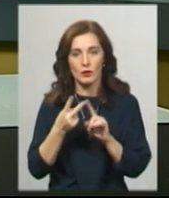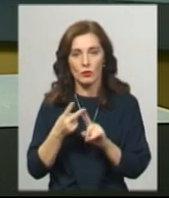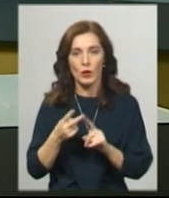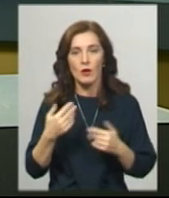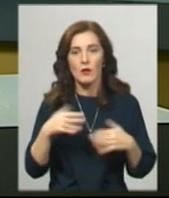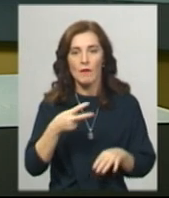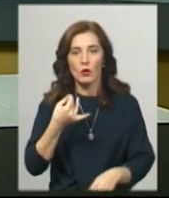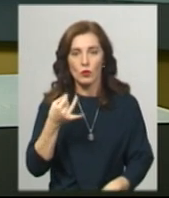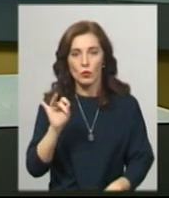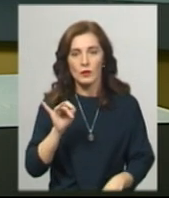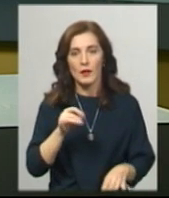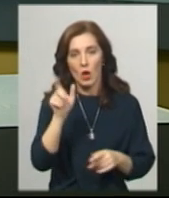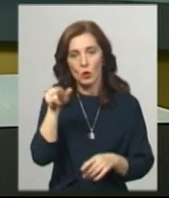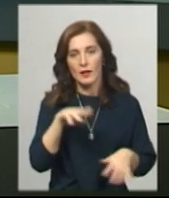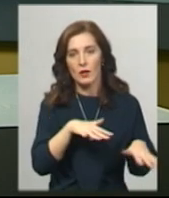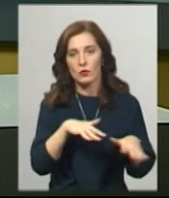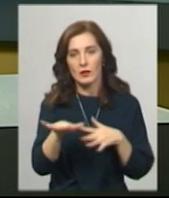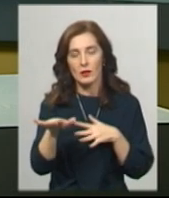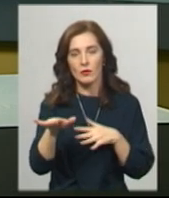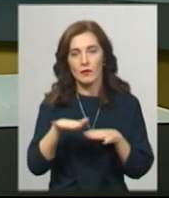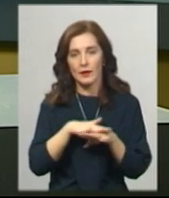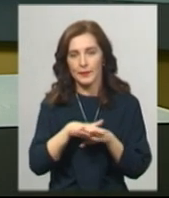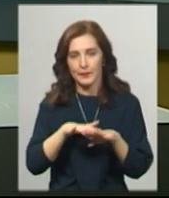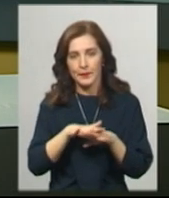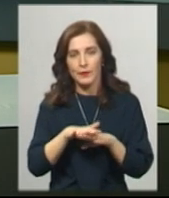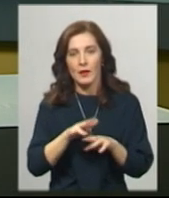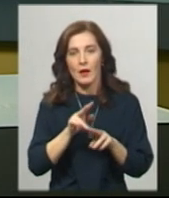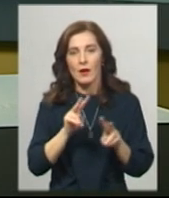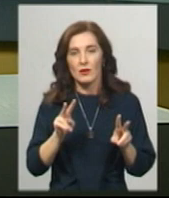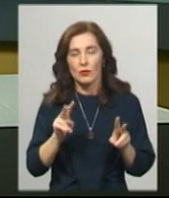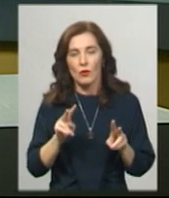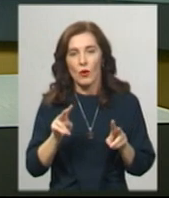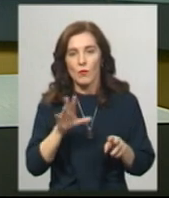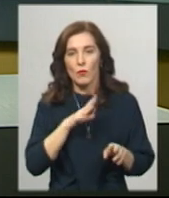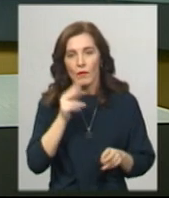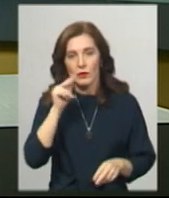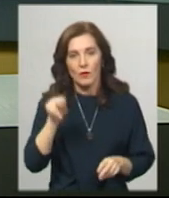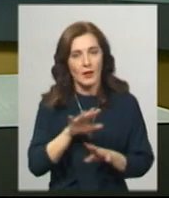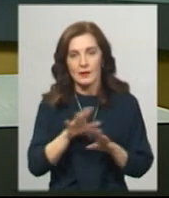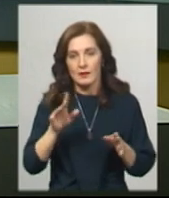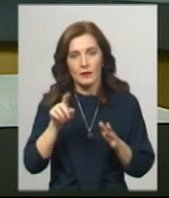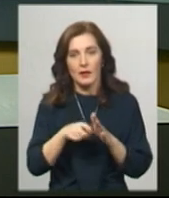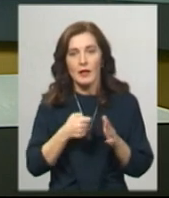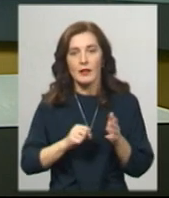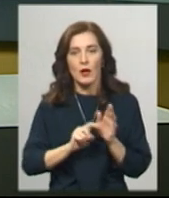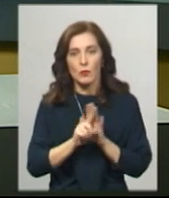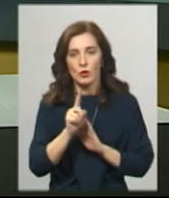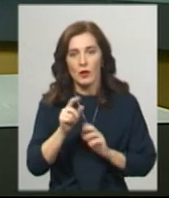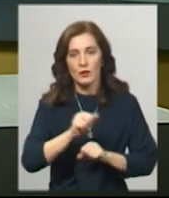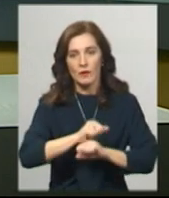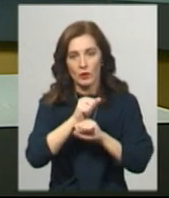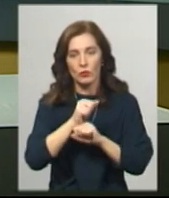людей розстрілювали масово. Хто стояв за розстрілами, слідство досі не встановило. Як почалася Революція Гідності, дивіться далі.